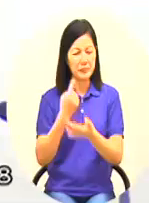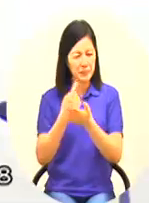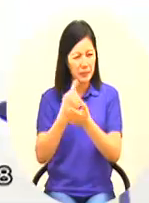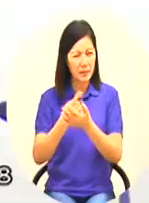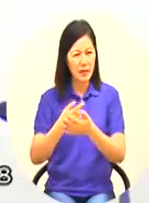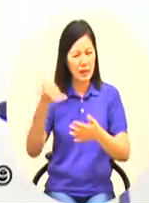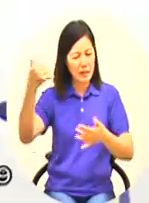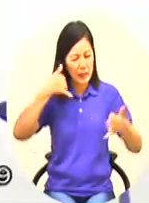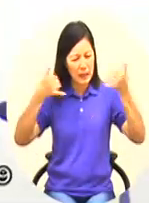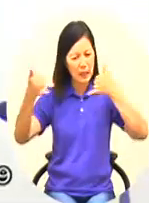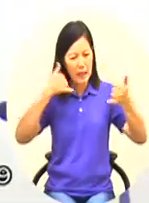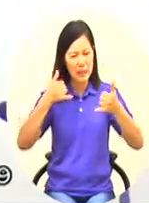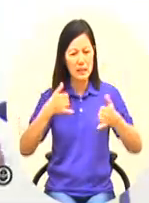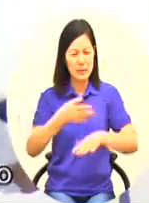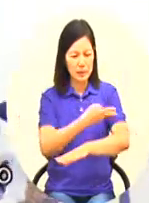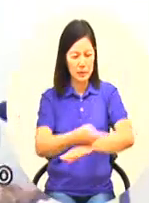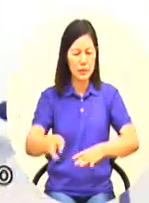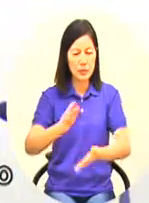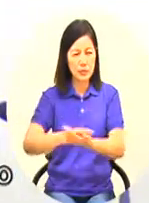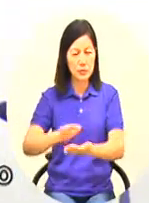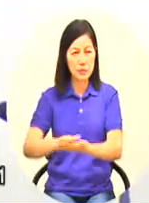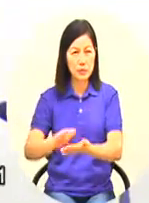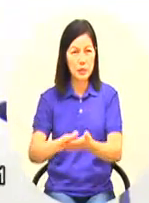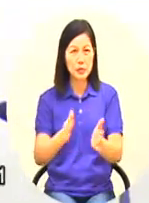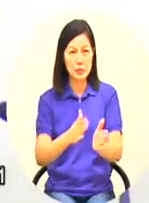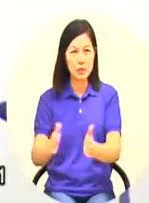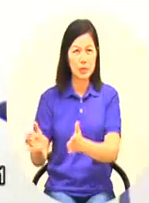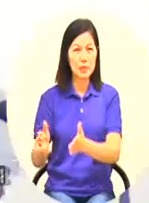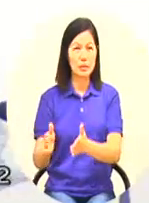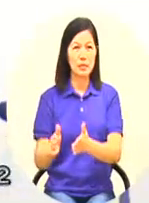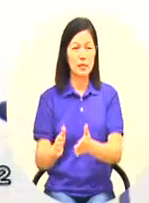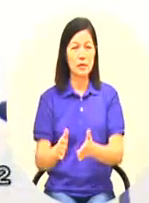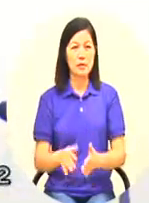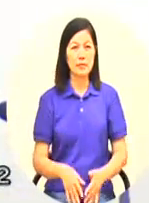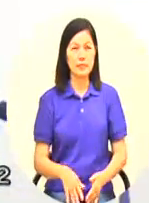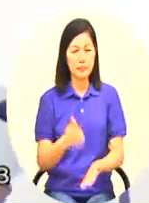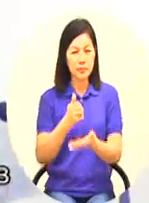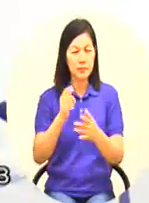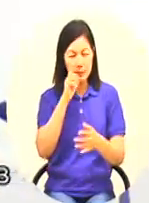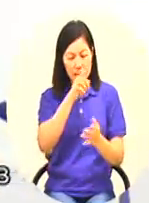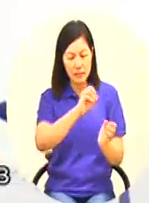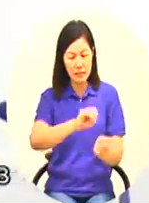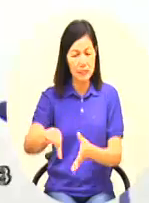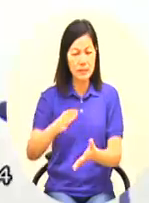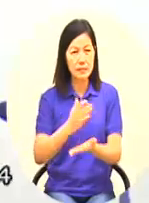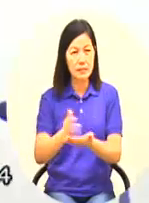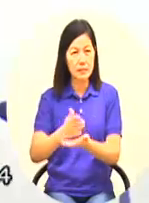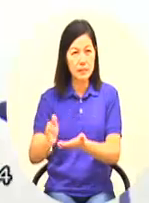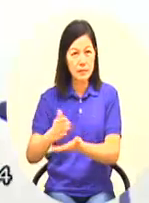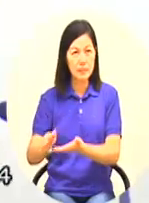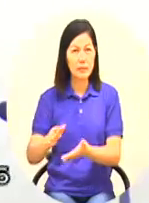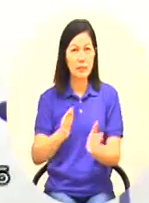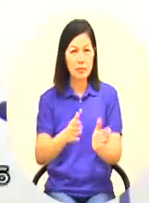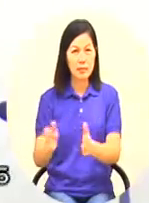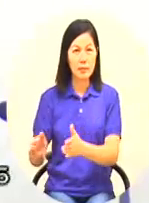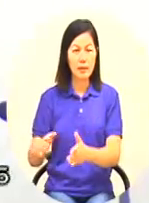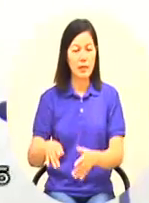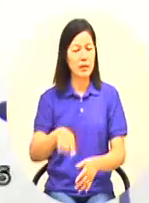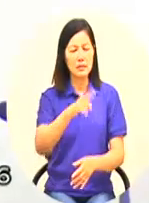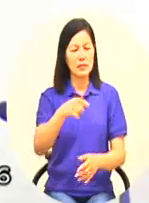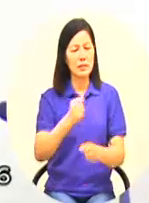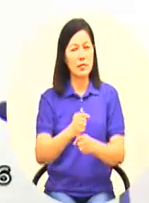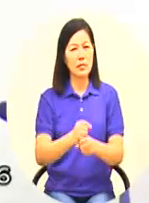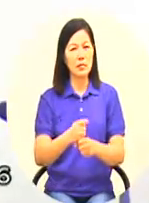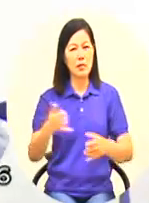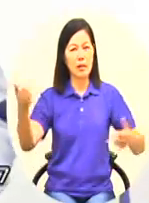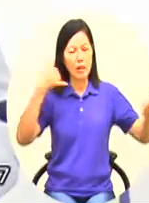沟、清理那个清运垃圾或者是扫路这些工作啊，每一次电